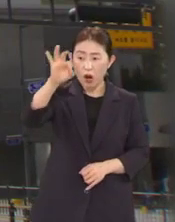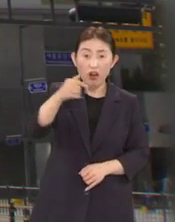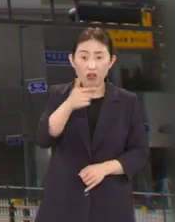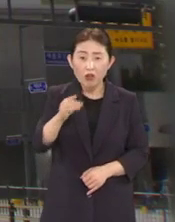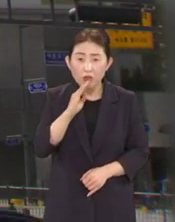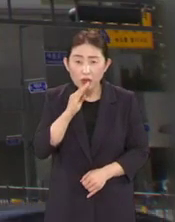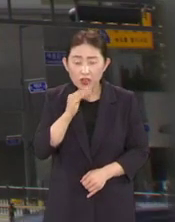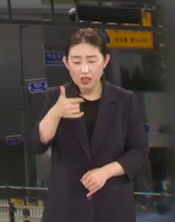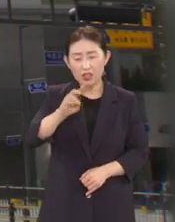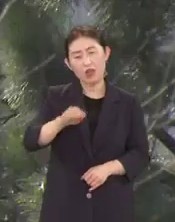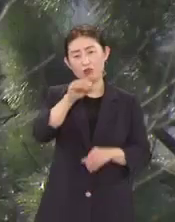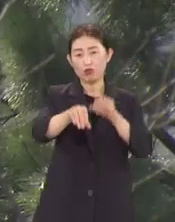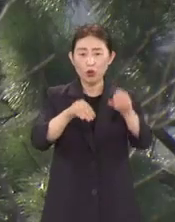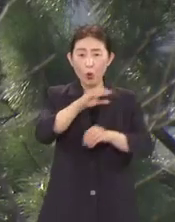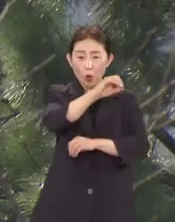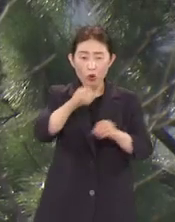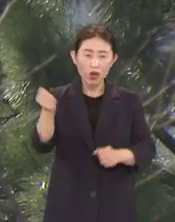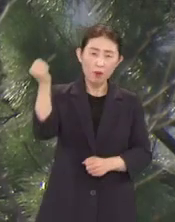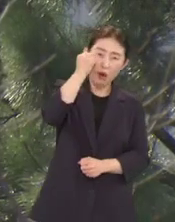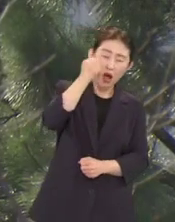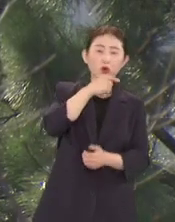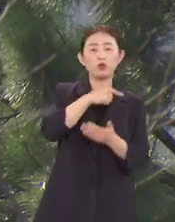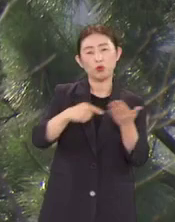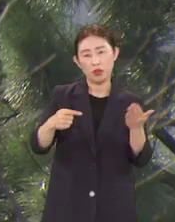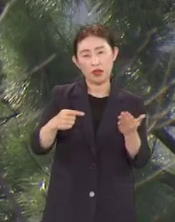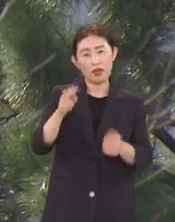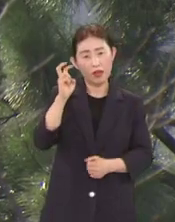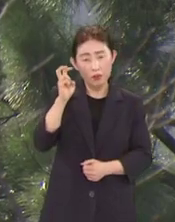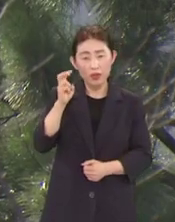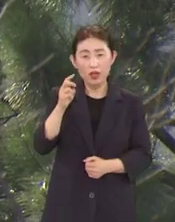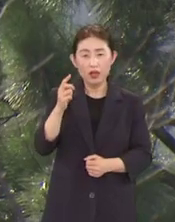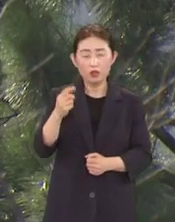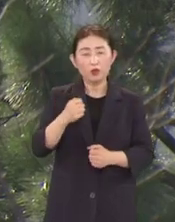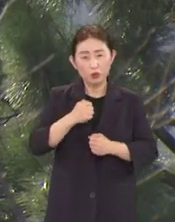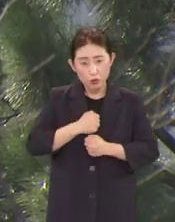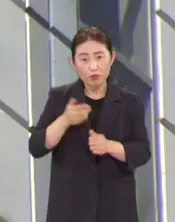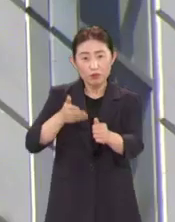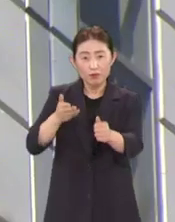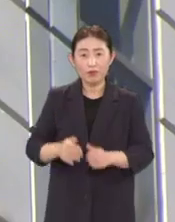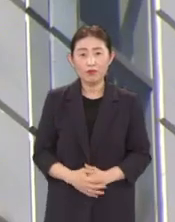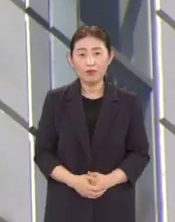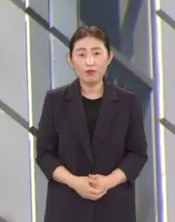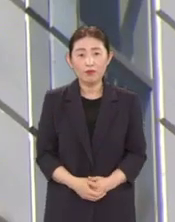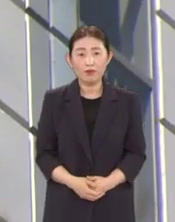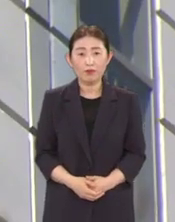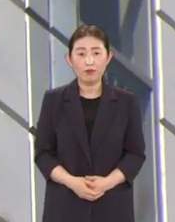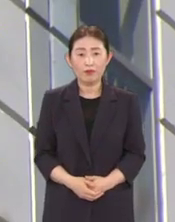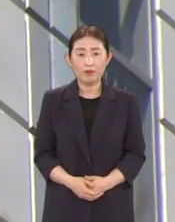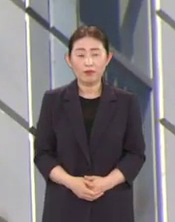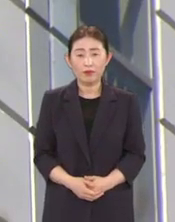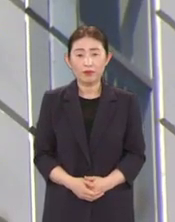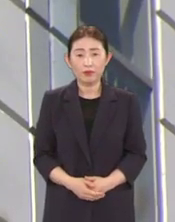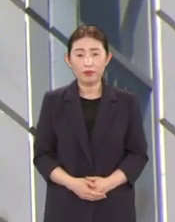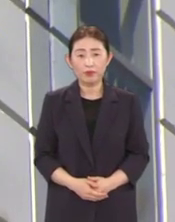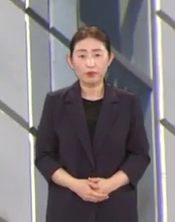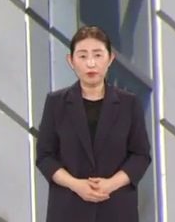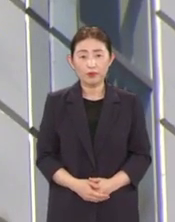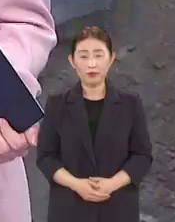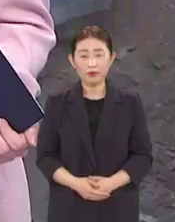상황에서의 투자는 큰 손실로 이어질 수 있다고 경계했습니다 TJB 김건조입니다